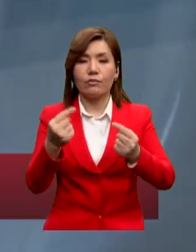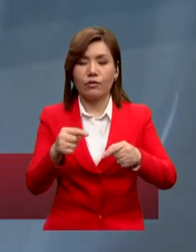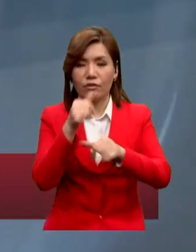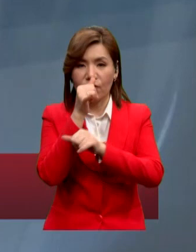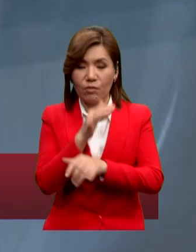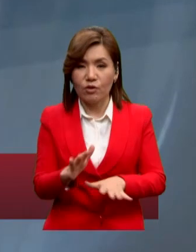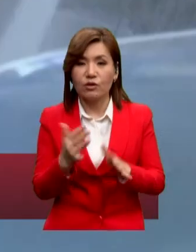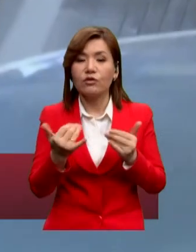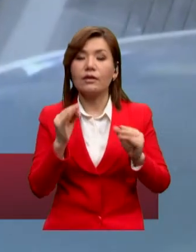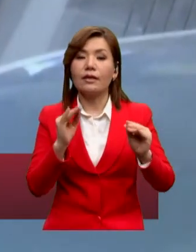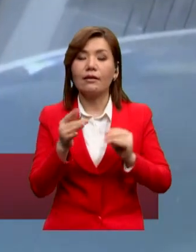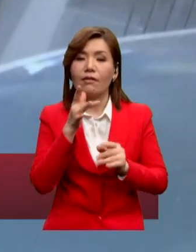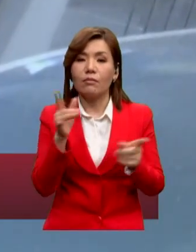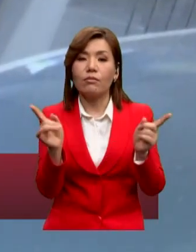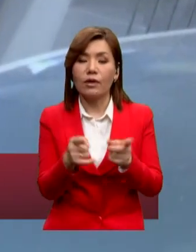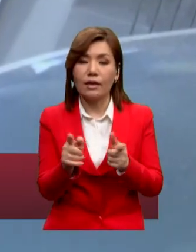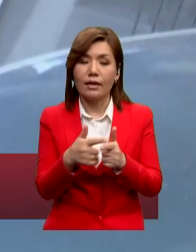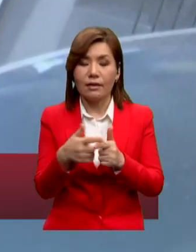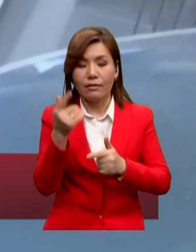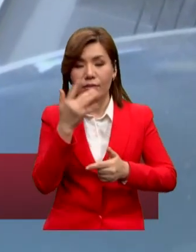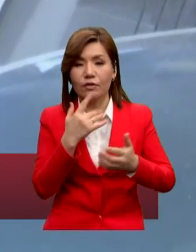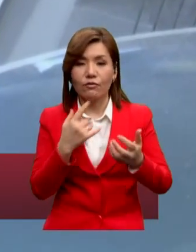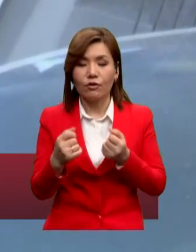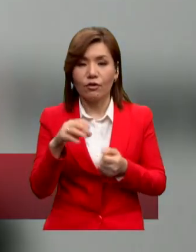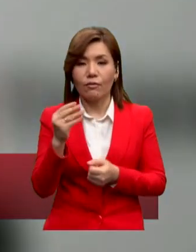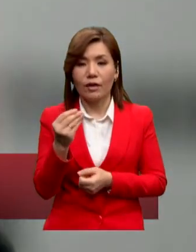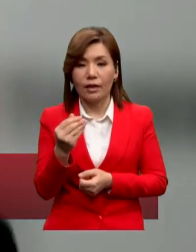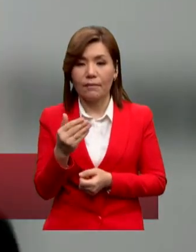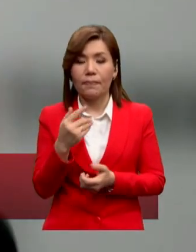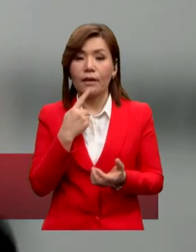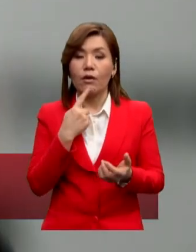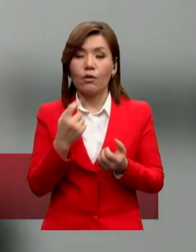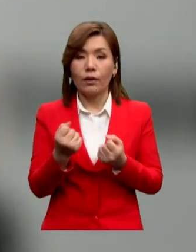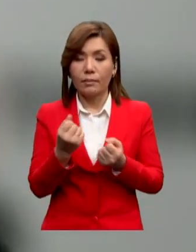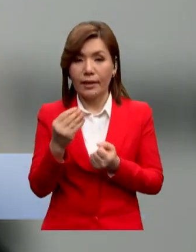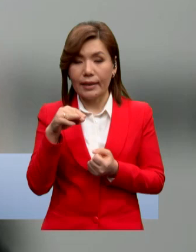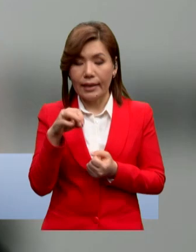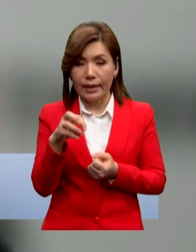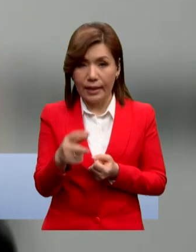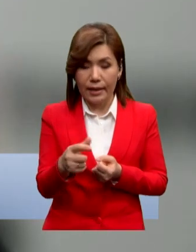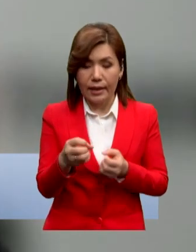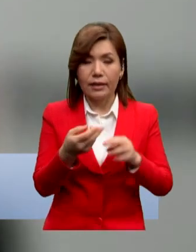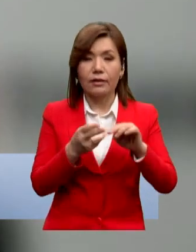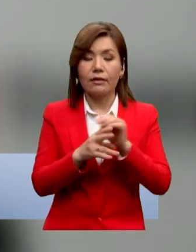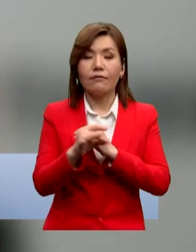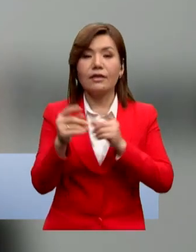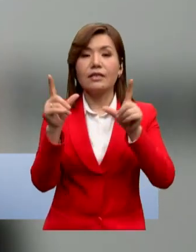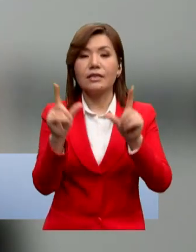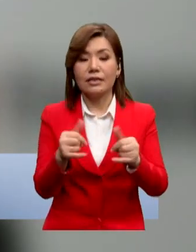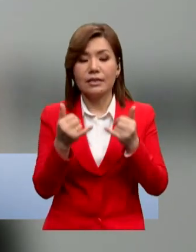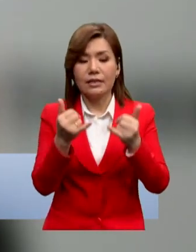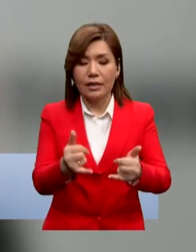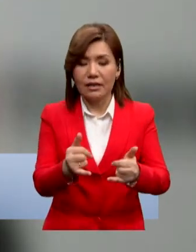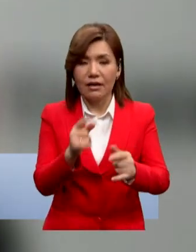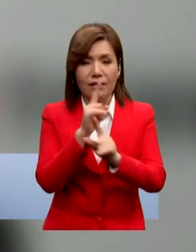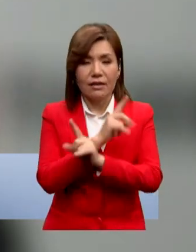и всего лишь создает кратковременную иллюзию твердой валюты. Укрепление тенге на снижение цен